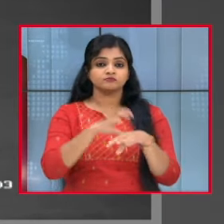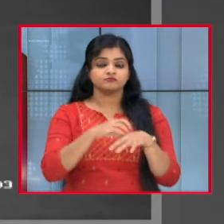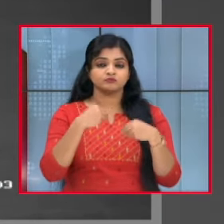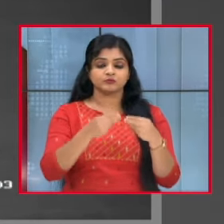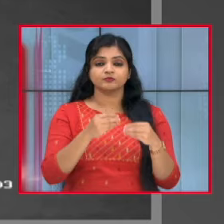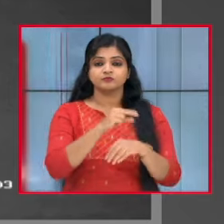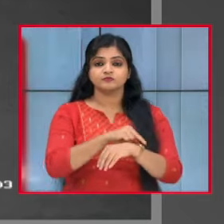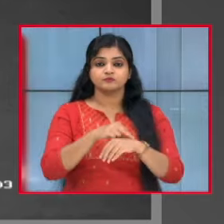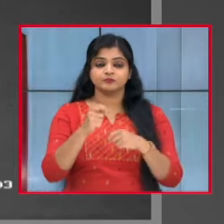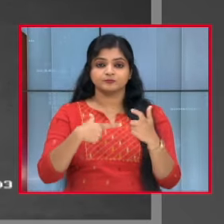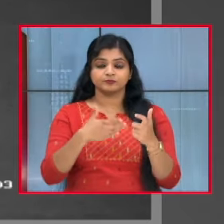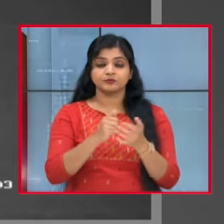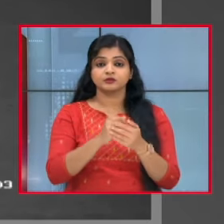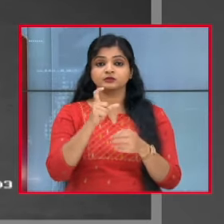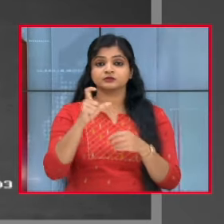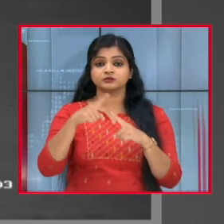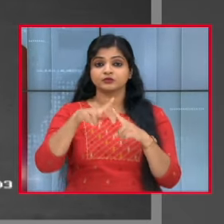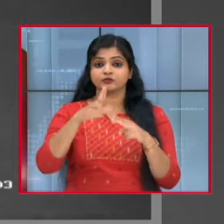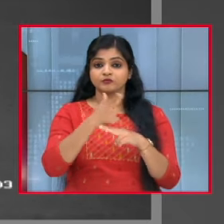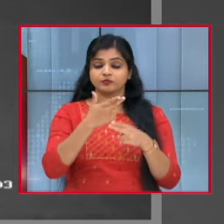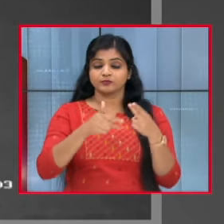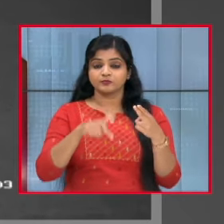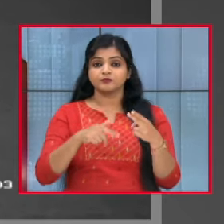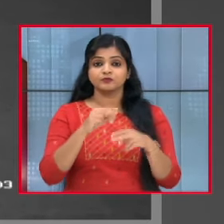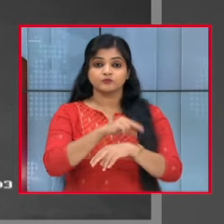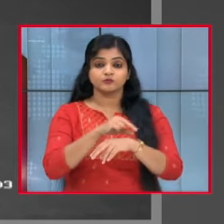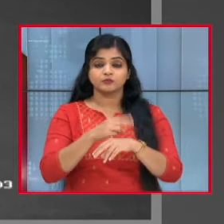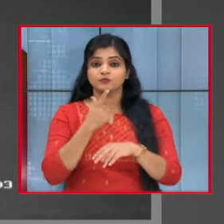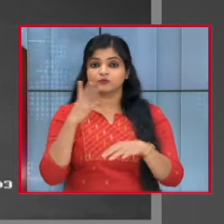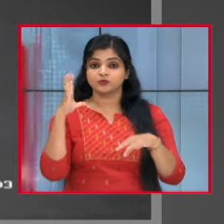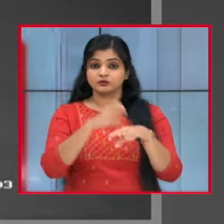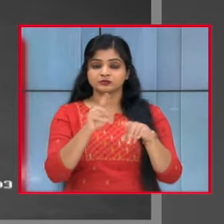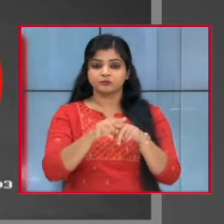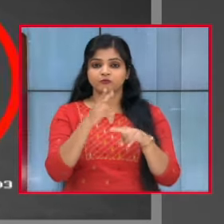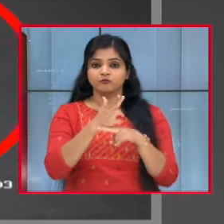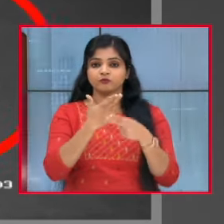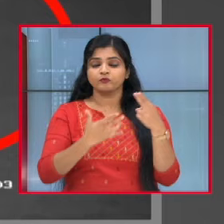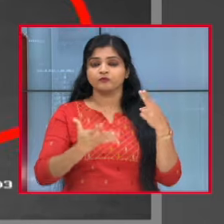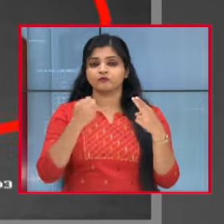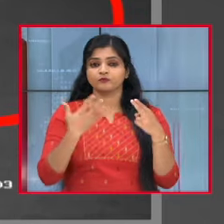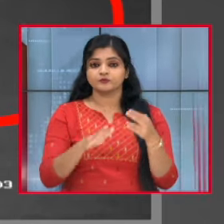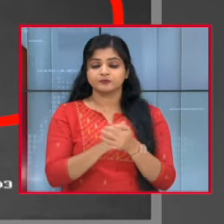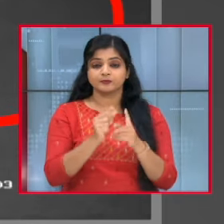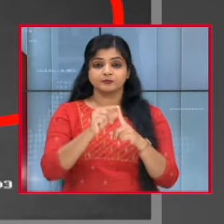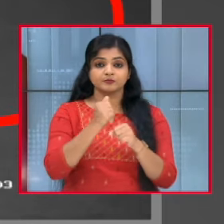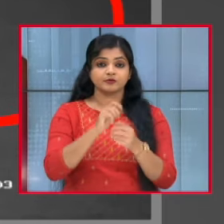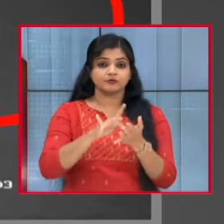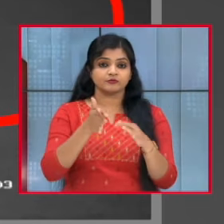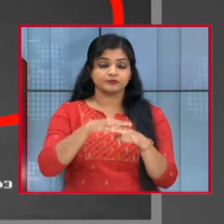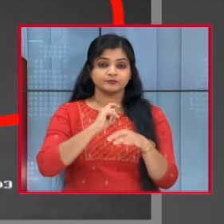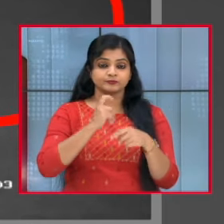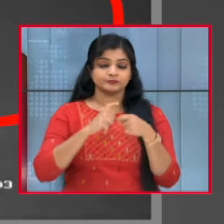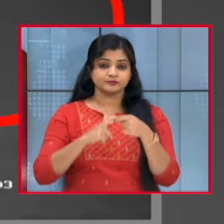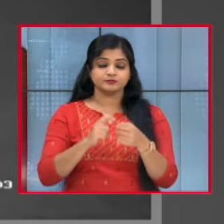പുലി പിടികൂടിയത്. പ്രദേശത്തെ CCTVയിൽ പുലി നായയെ പിടികൂടുന്ന ദൃശ്യങ്ങൾ പതിഞ്ഞു. പാലക്കാട് നിന്ന് നിഖിൽ പ്രമേശ് ചേരുന്നു. നിഖിൽ,